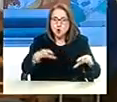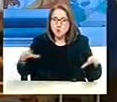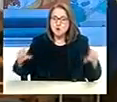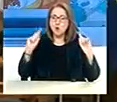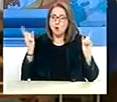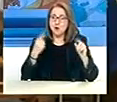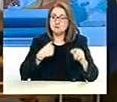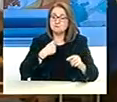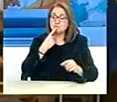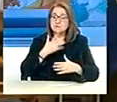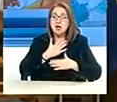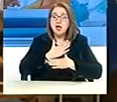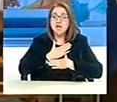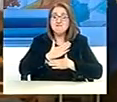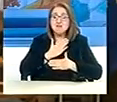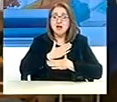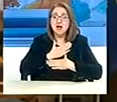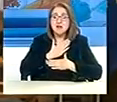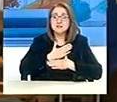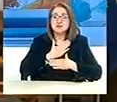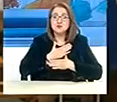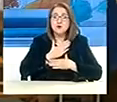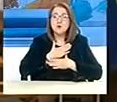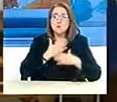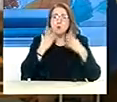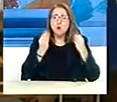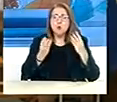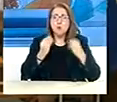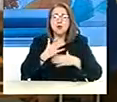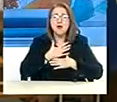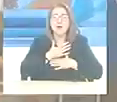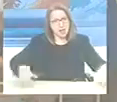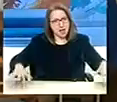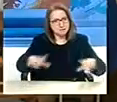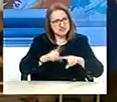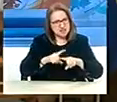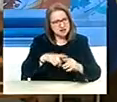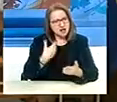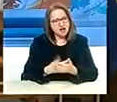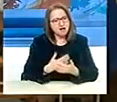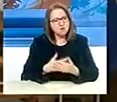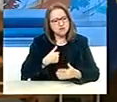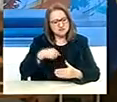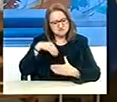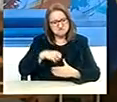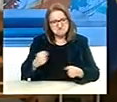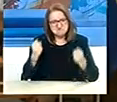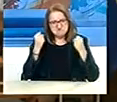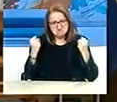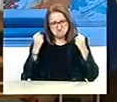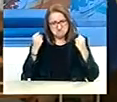Σας αξίζει ένα μεγάλο ευχαριστώ για την εμπιστοσύνη, αλλά και την πειθαρχημένη συμπεριφορά. Δείξαμε τον καλύτερό μας